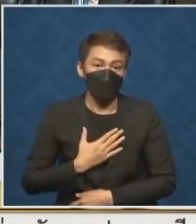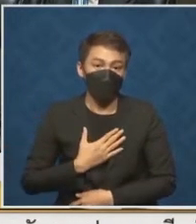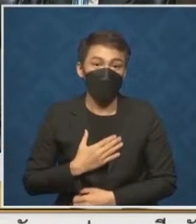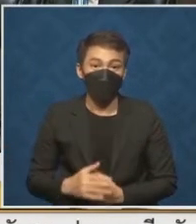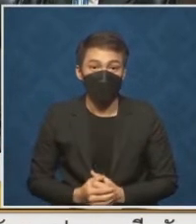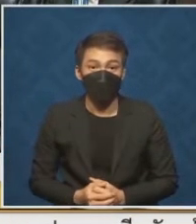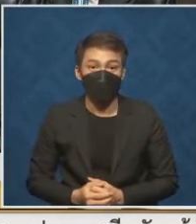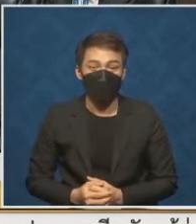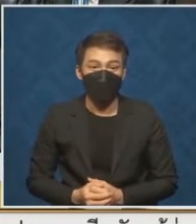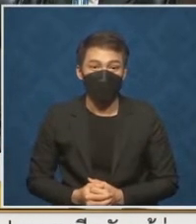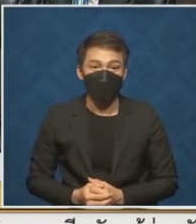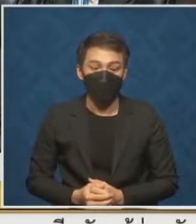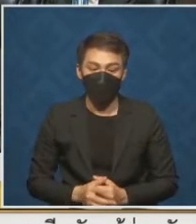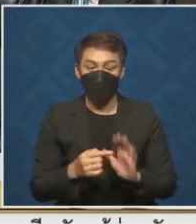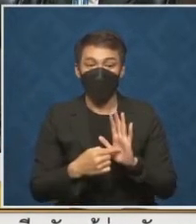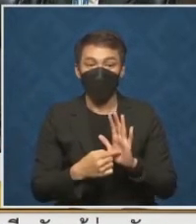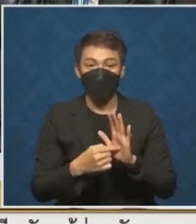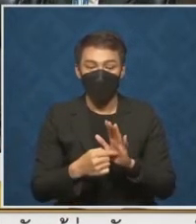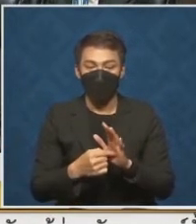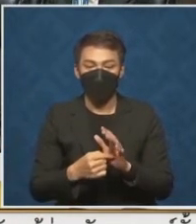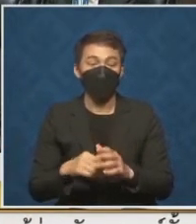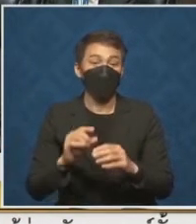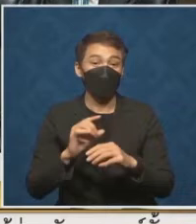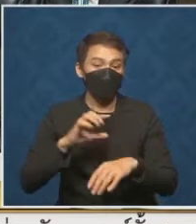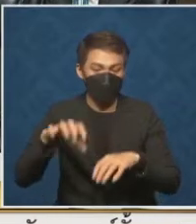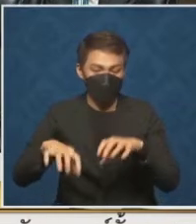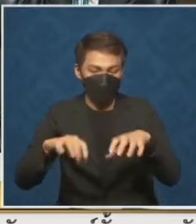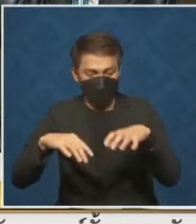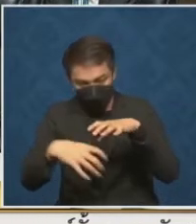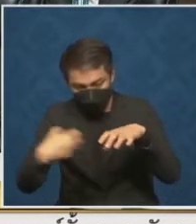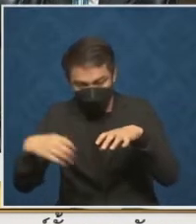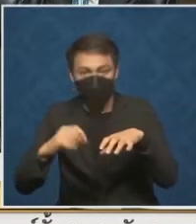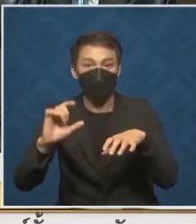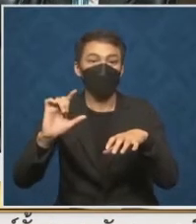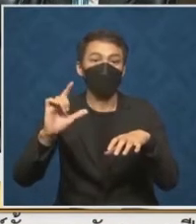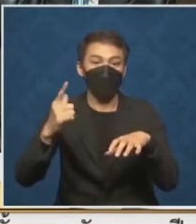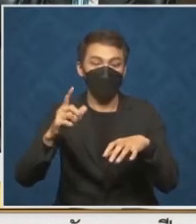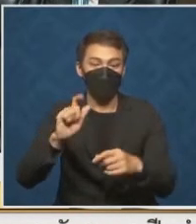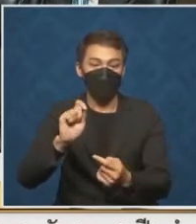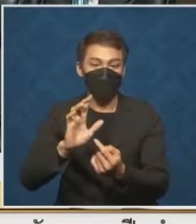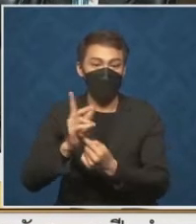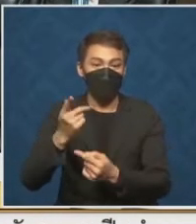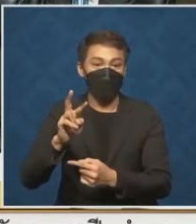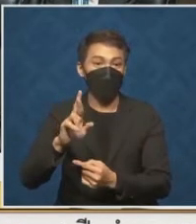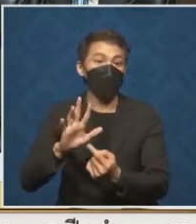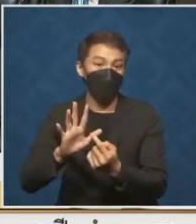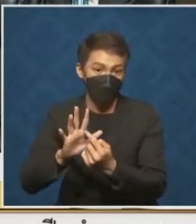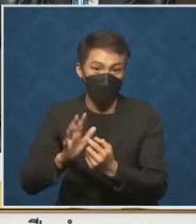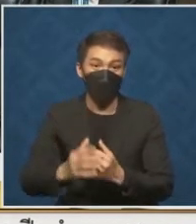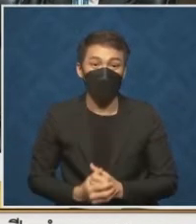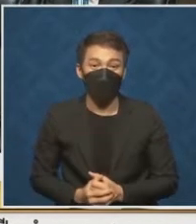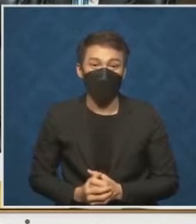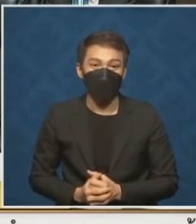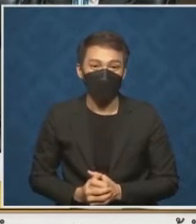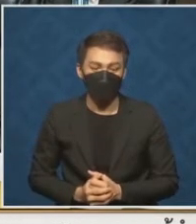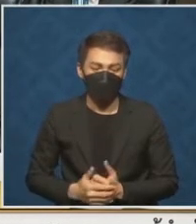อัคราคือการแก้ปัญหาประมงที่ล้มเหลวส่งผลกระทบต่อผู้ประกอบการนับแสน